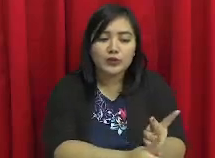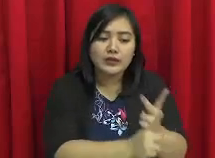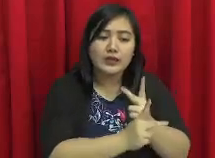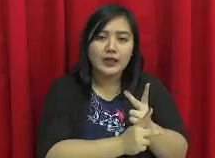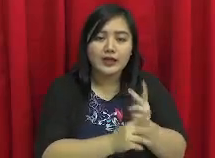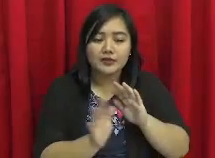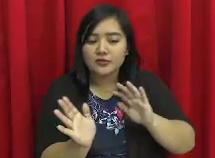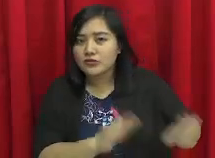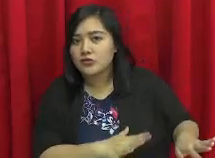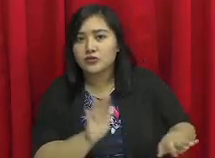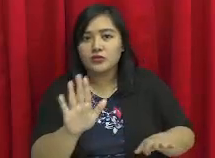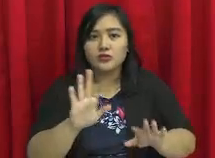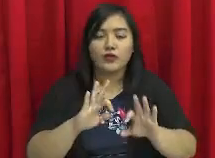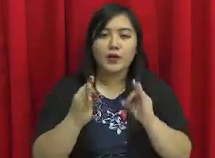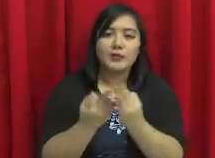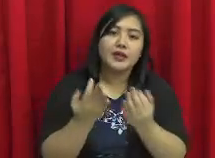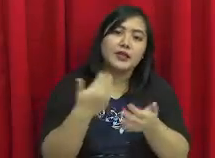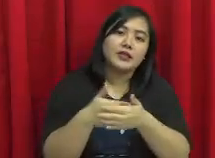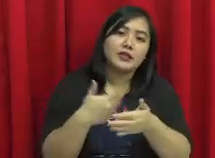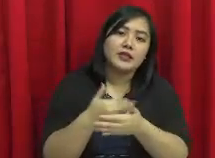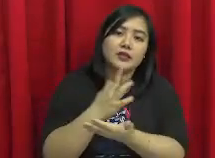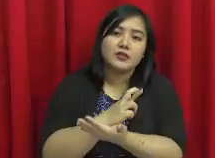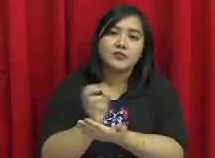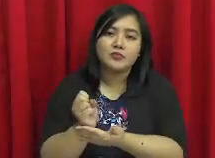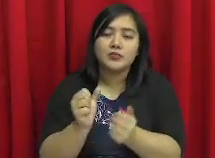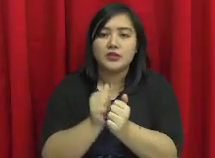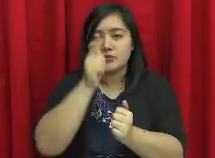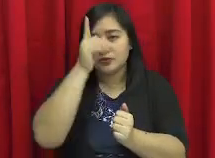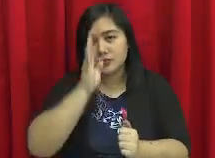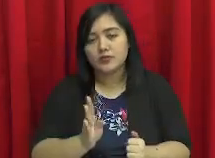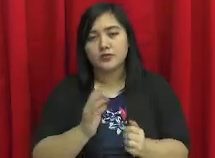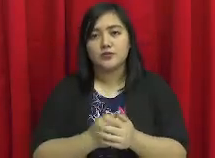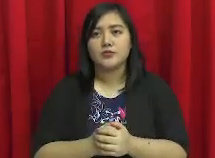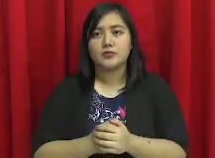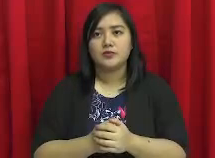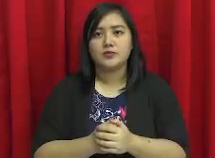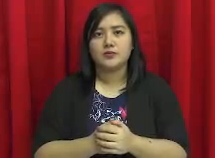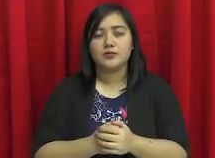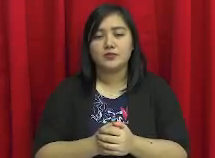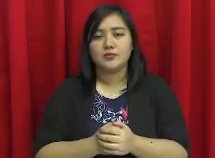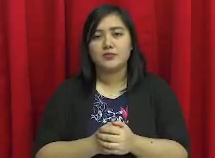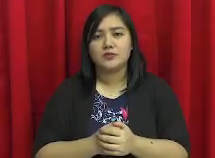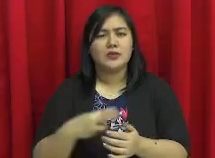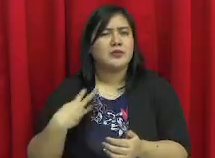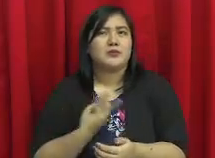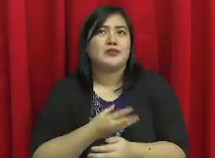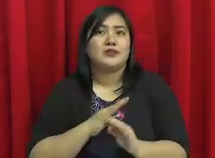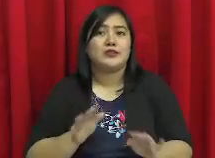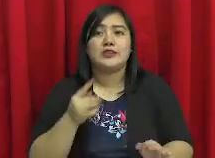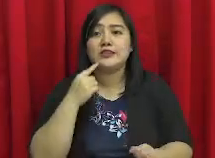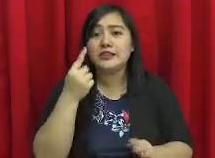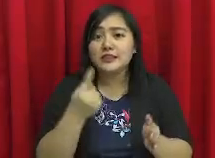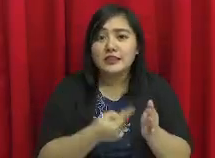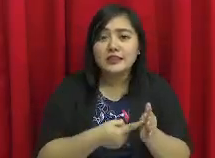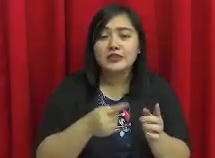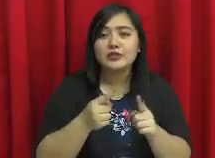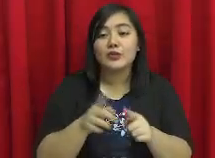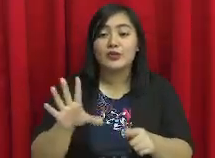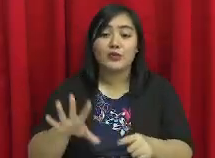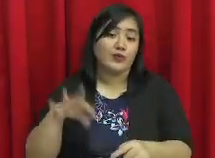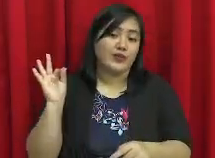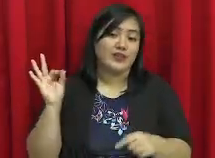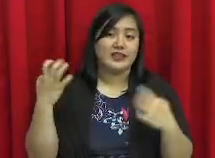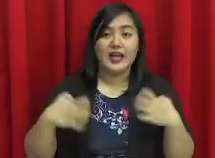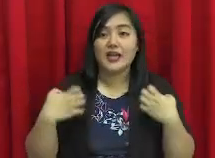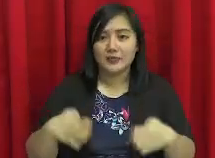We're not saying this para sabihin sa inyo, no? Para sabihin sa inyo na maghanap kayo ng kawain. No. In that way,